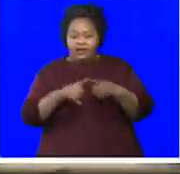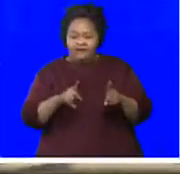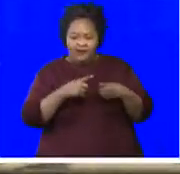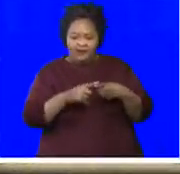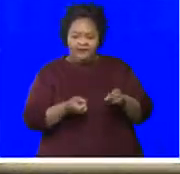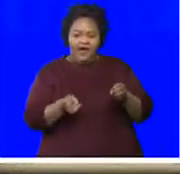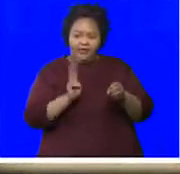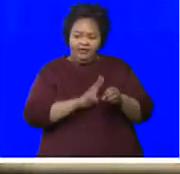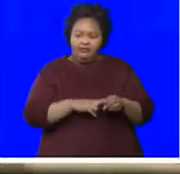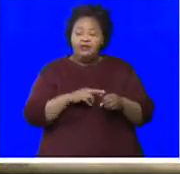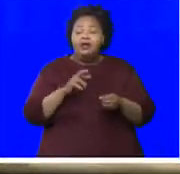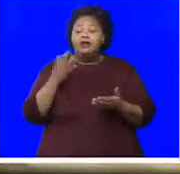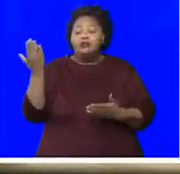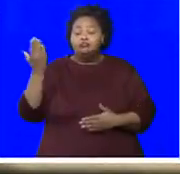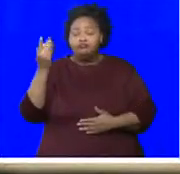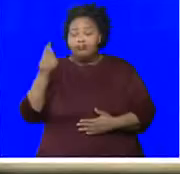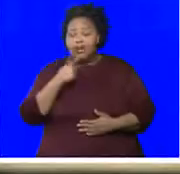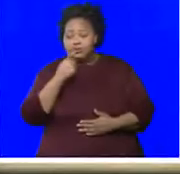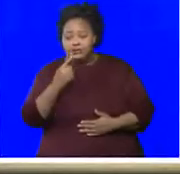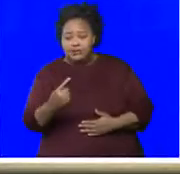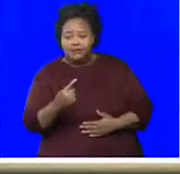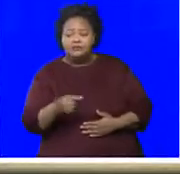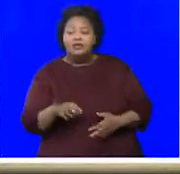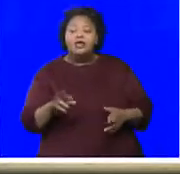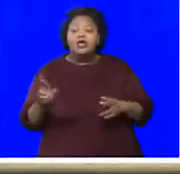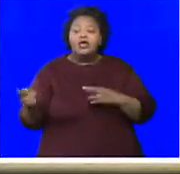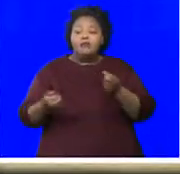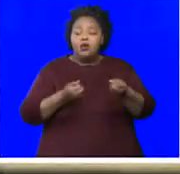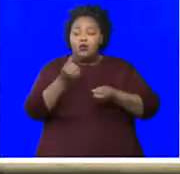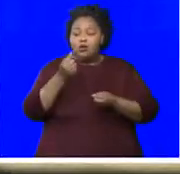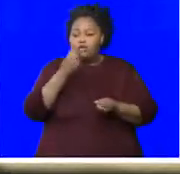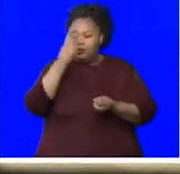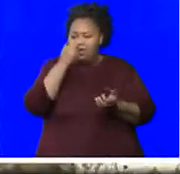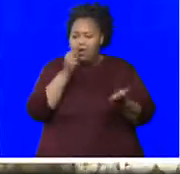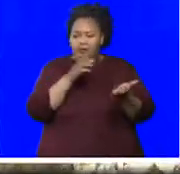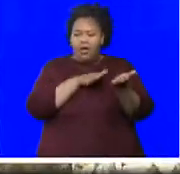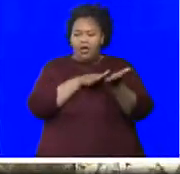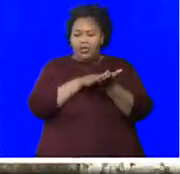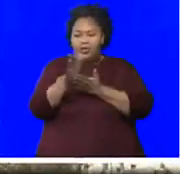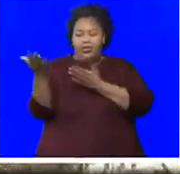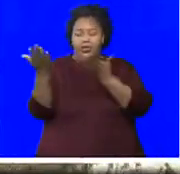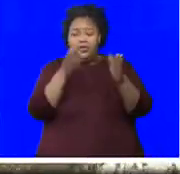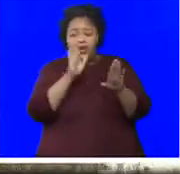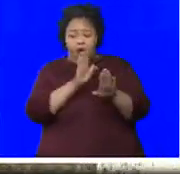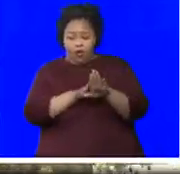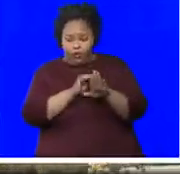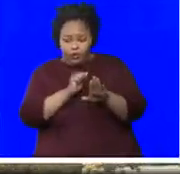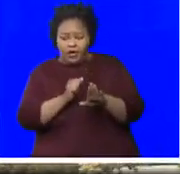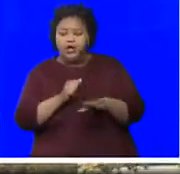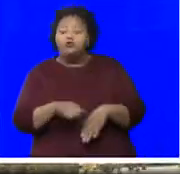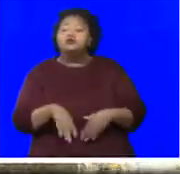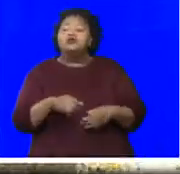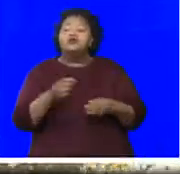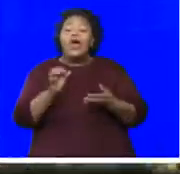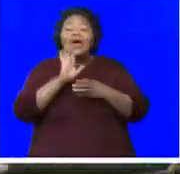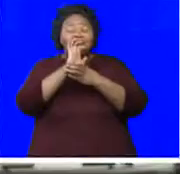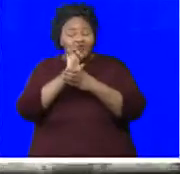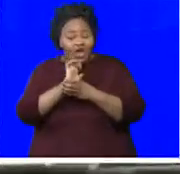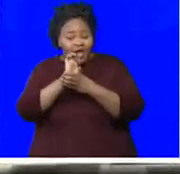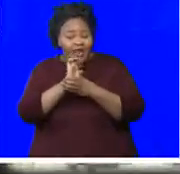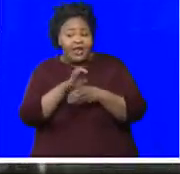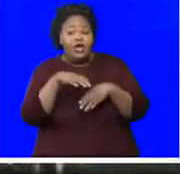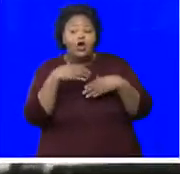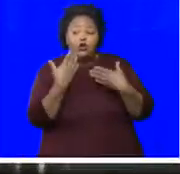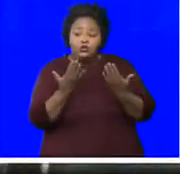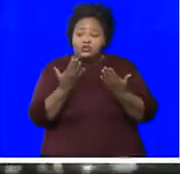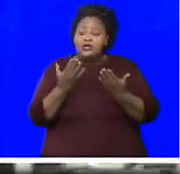ukuthi imigwaqo elive lesebenziswa sivele sinyendi letelitiyela noma ke iprobase litawufakwa nini noma ke ilungiswe nini kude